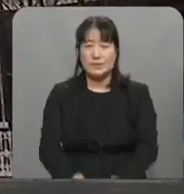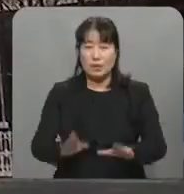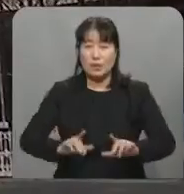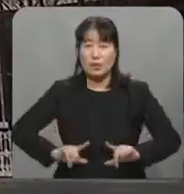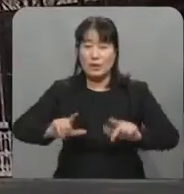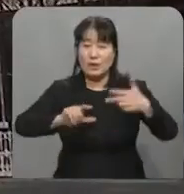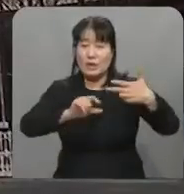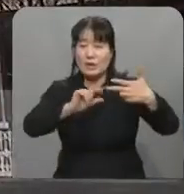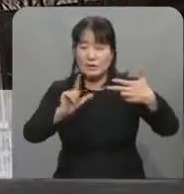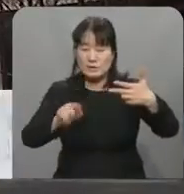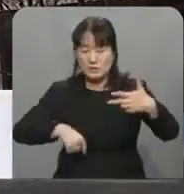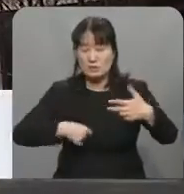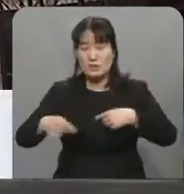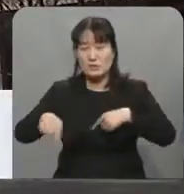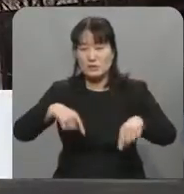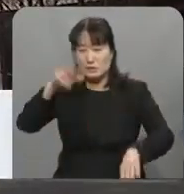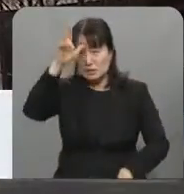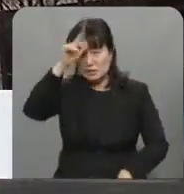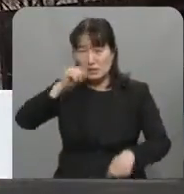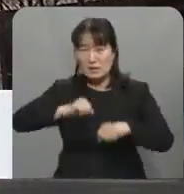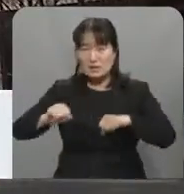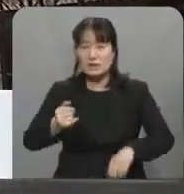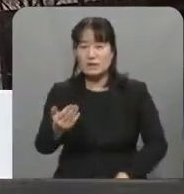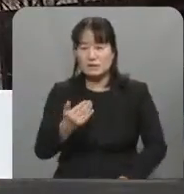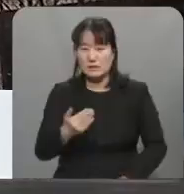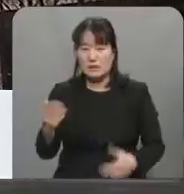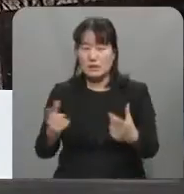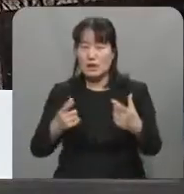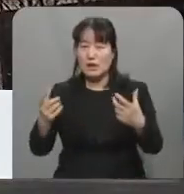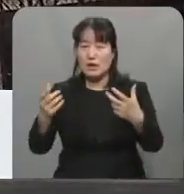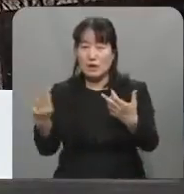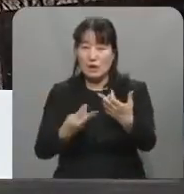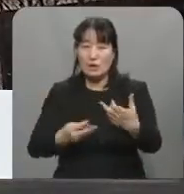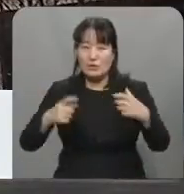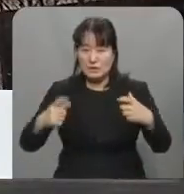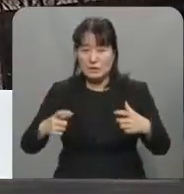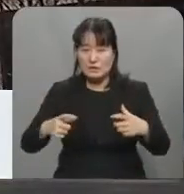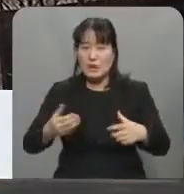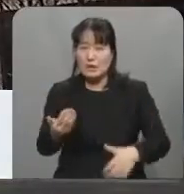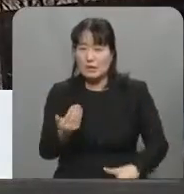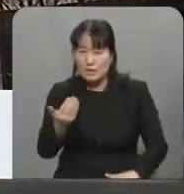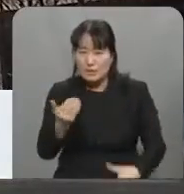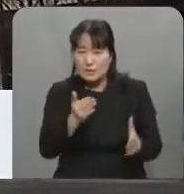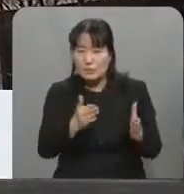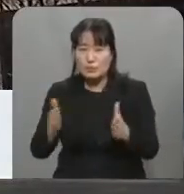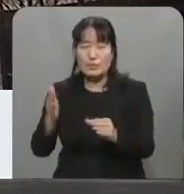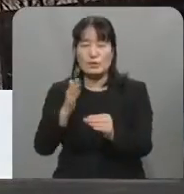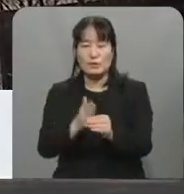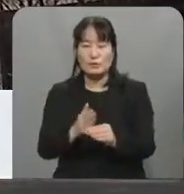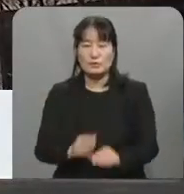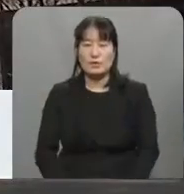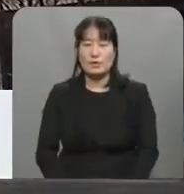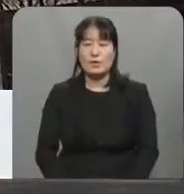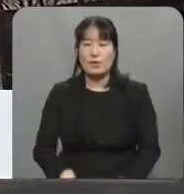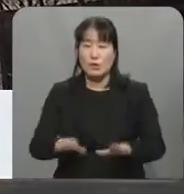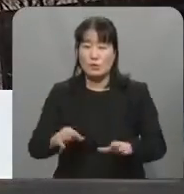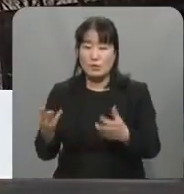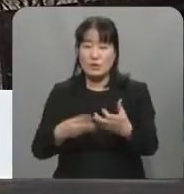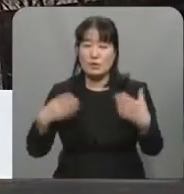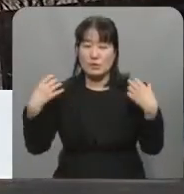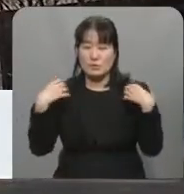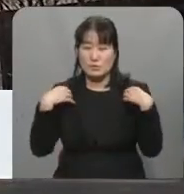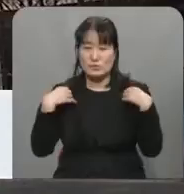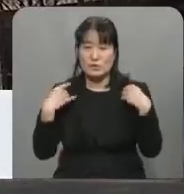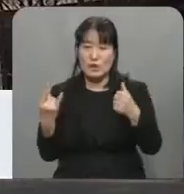올해 7월 자치경찰제 시행을 앞두고 강원도에서도 준비 작업이 본격화되고 있습니다. 오늘 강원도청에선